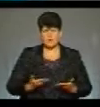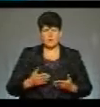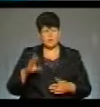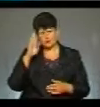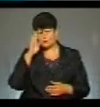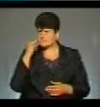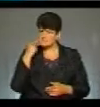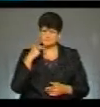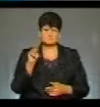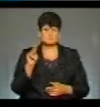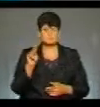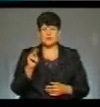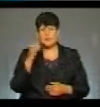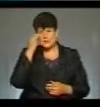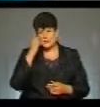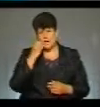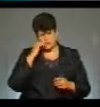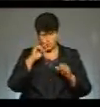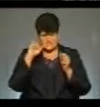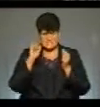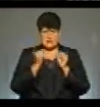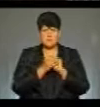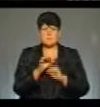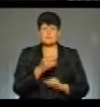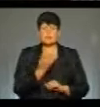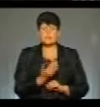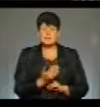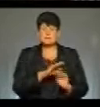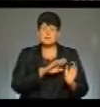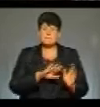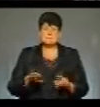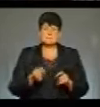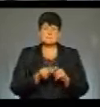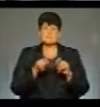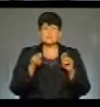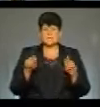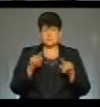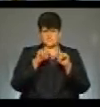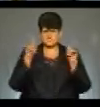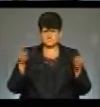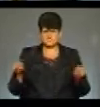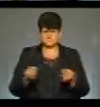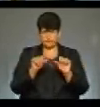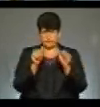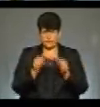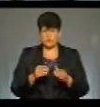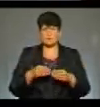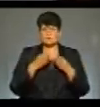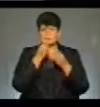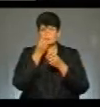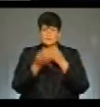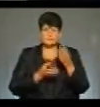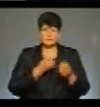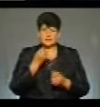найкращі. Дякую за пам'ять про них. Після відкриття до стели героїв поклали квіти. Рідні загиблих висловили